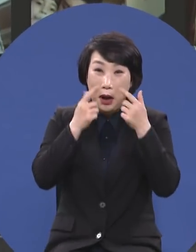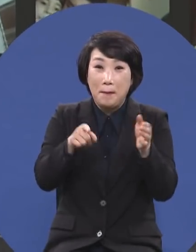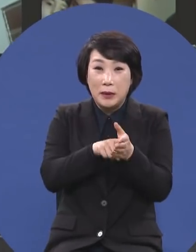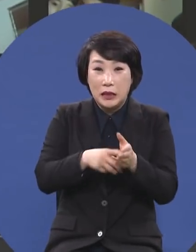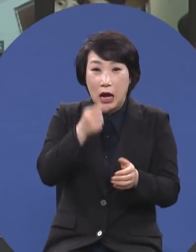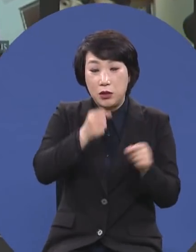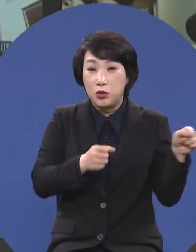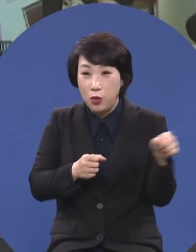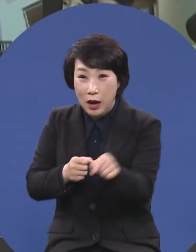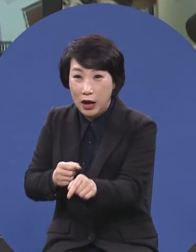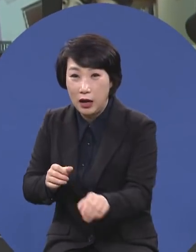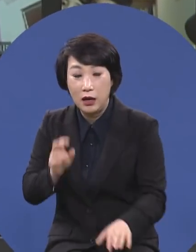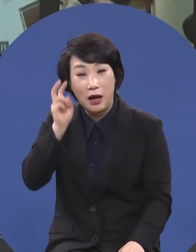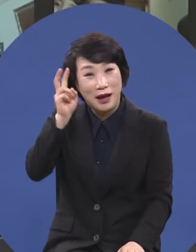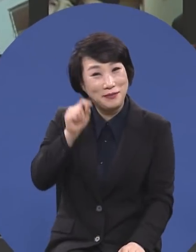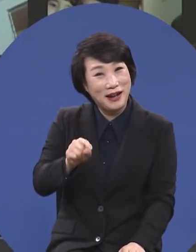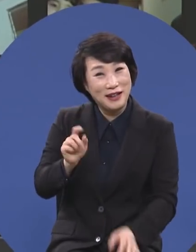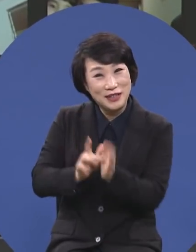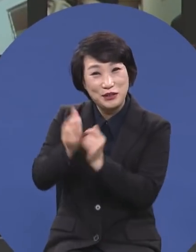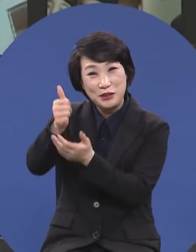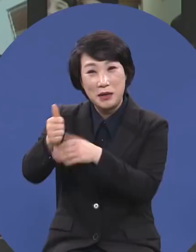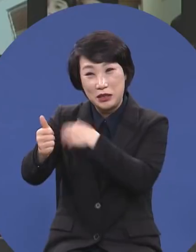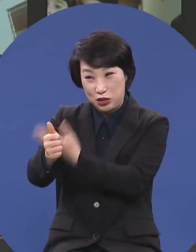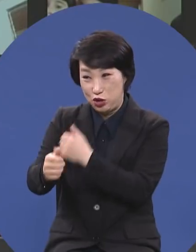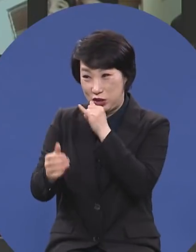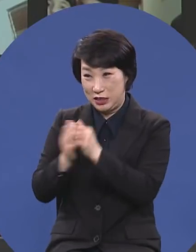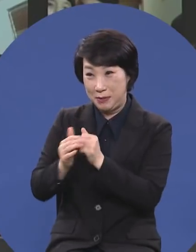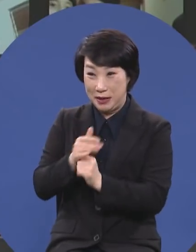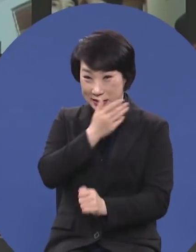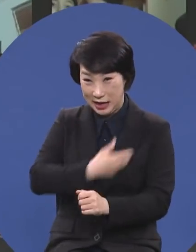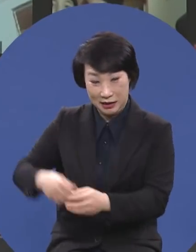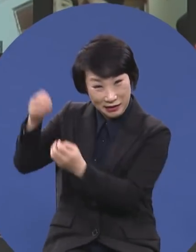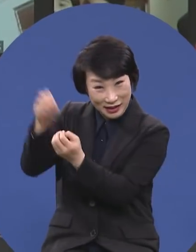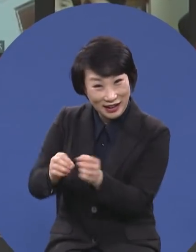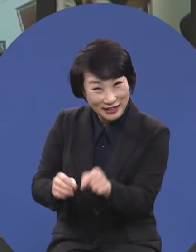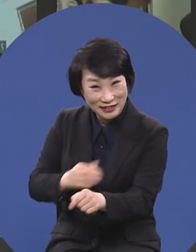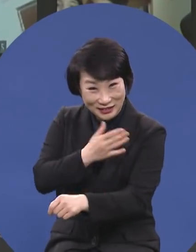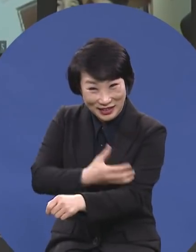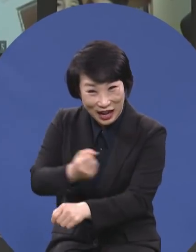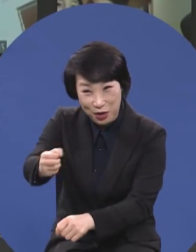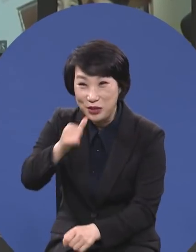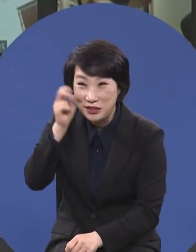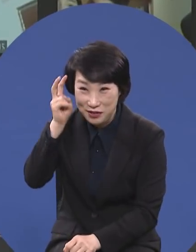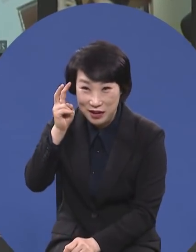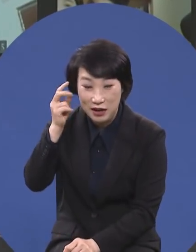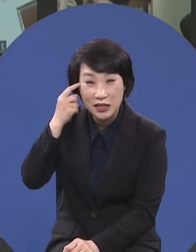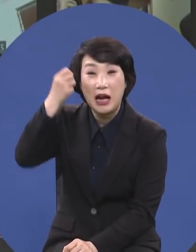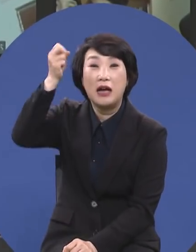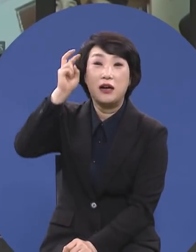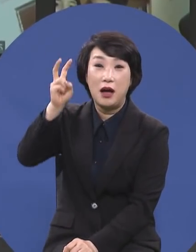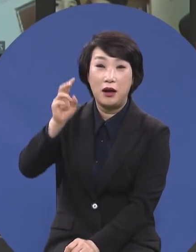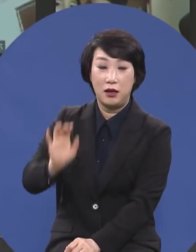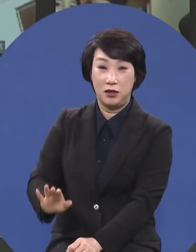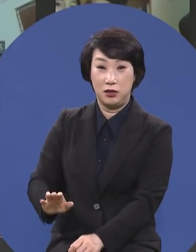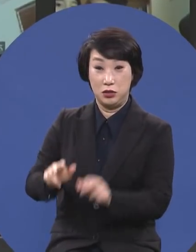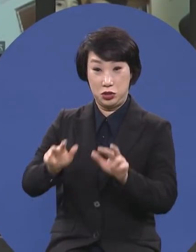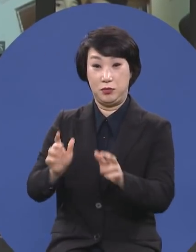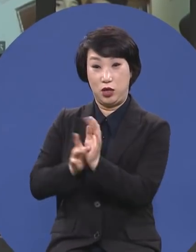왔어요. 아마 예수님의 능력이 있으니 제자들도 능력이 있을 것이다. 예수님은